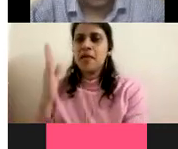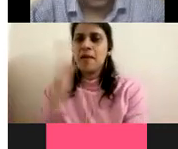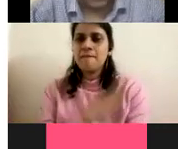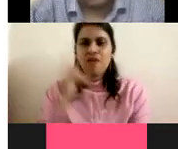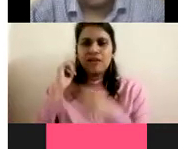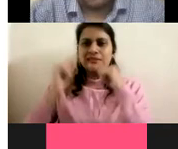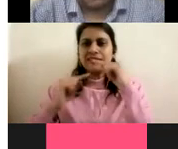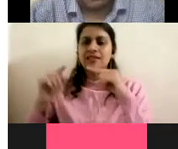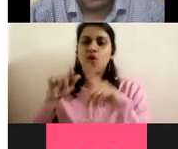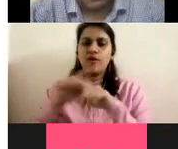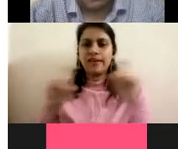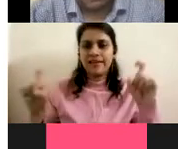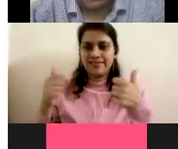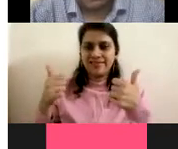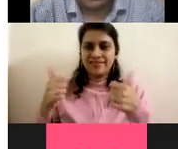केशव जी, बोलिए.